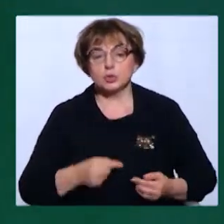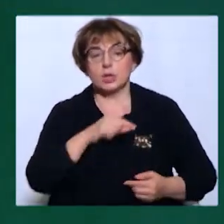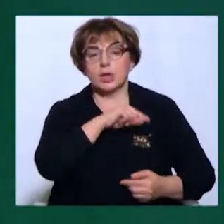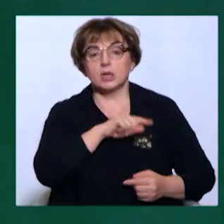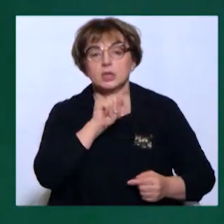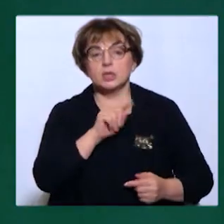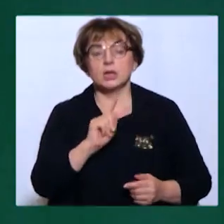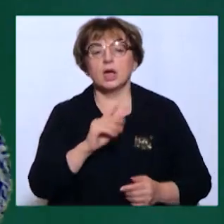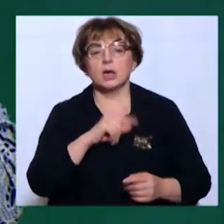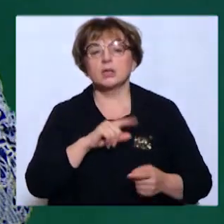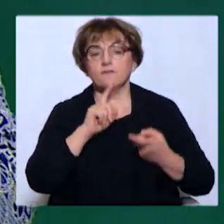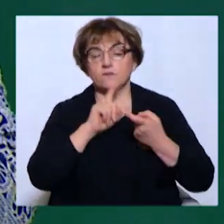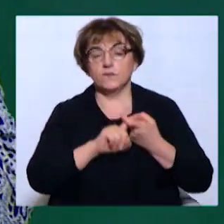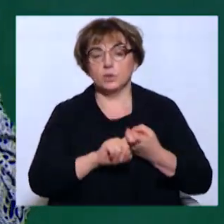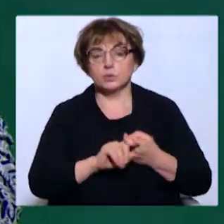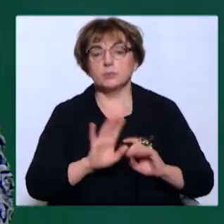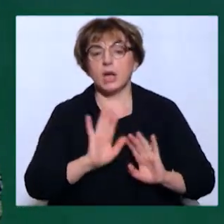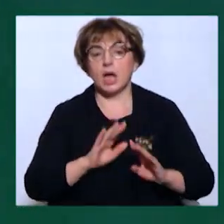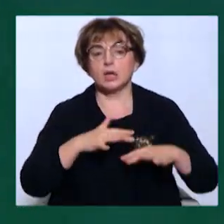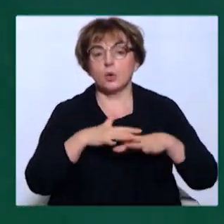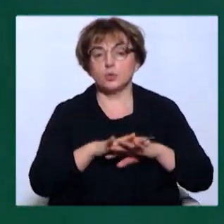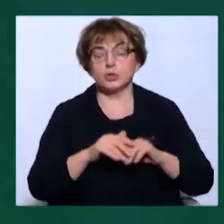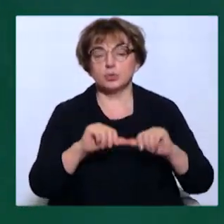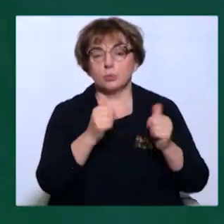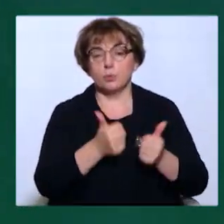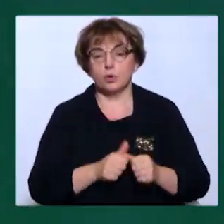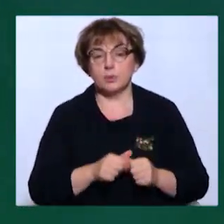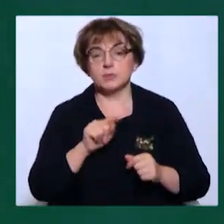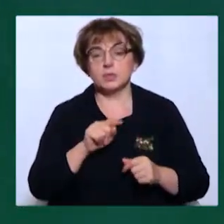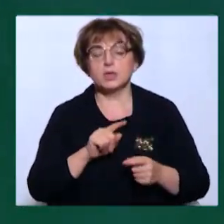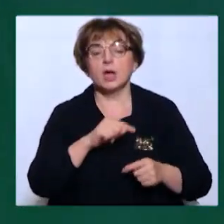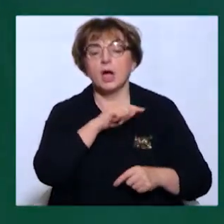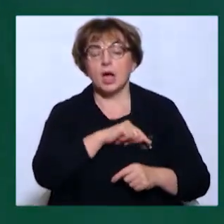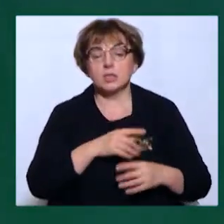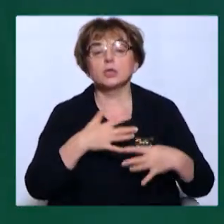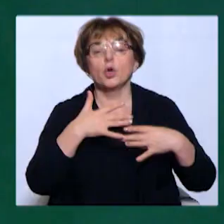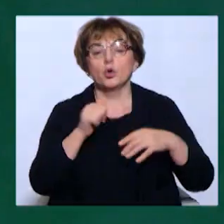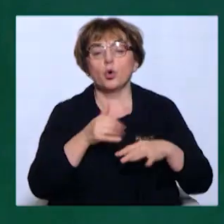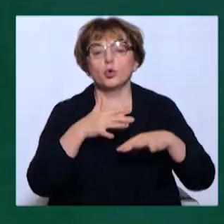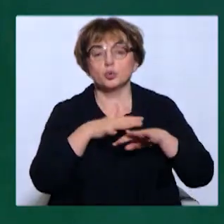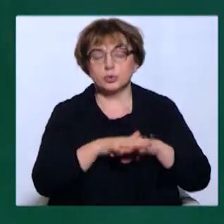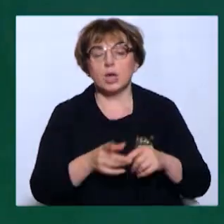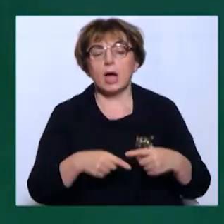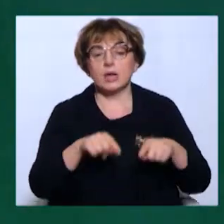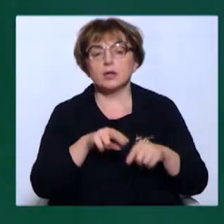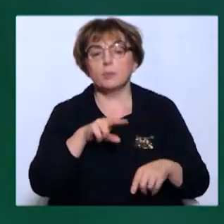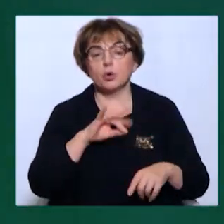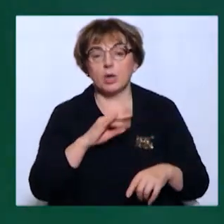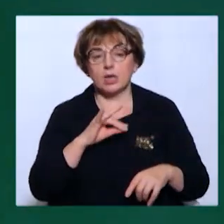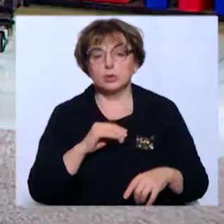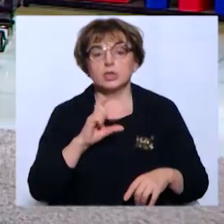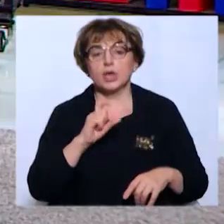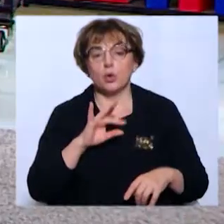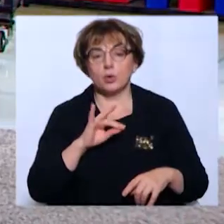იგი ახასიათებს ვირუსებს, არაუჯრედულ ფორმებს, იგი ახასიათებს უჯრედულ ფორმებს, როგორც ეუკარიოტებს, ასევე პროკარიოტებს,